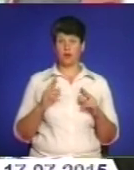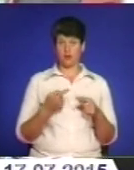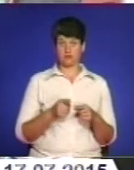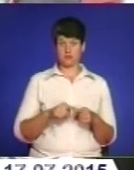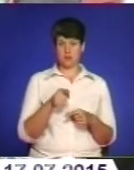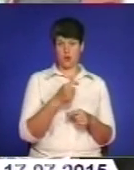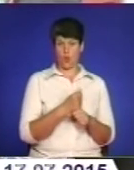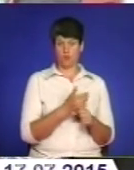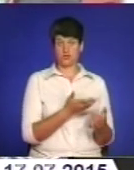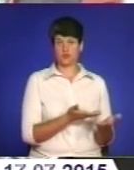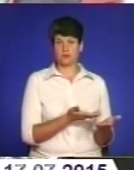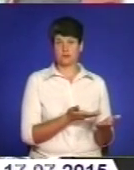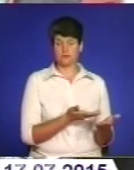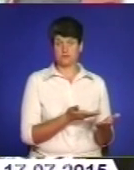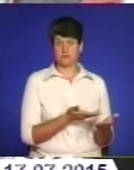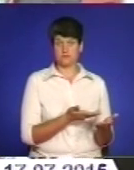робите,